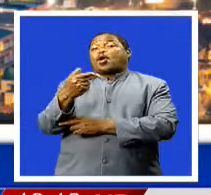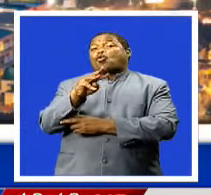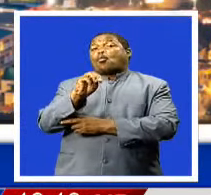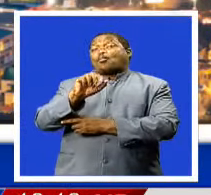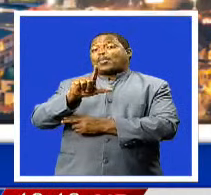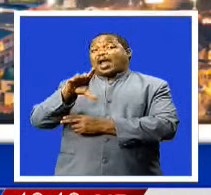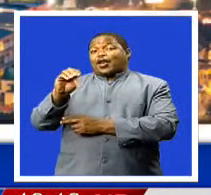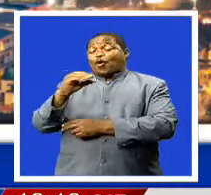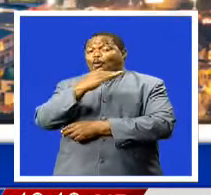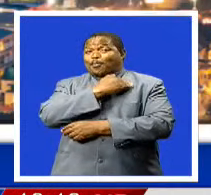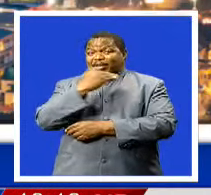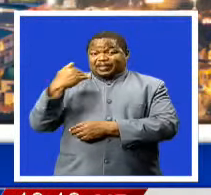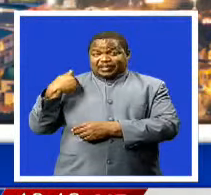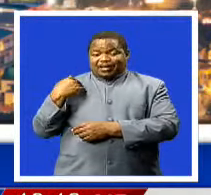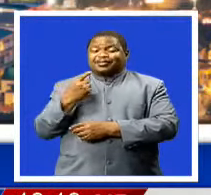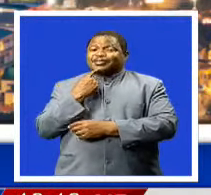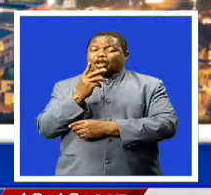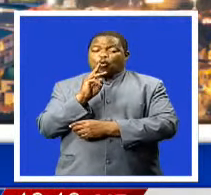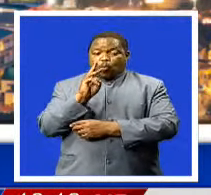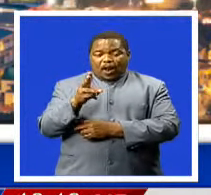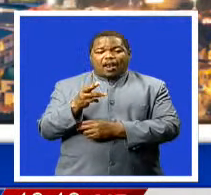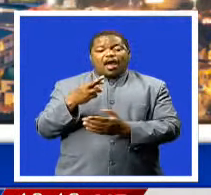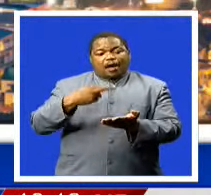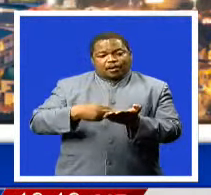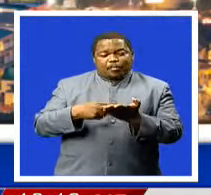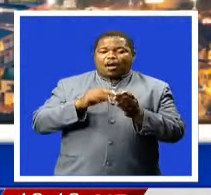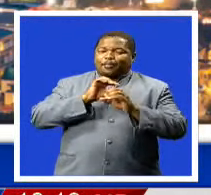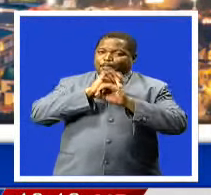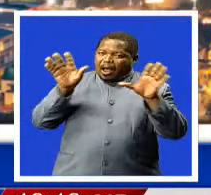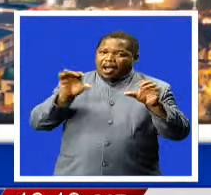njalo ukuthi ihamba njani yonke le misebenti.